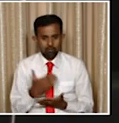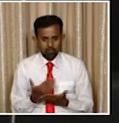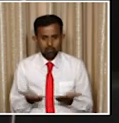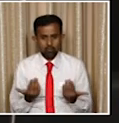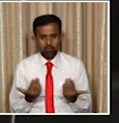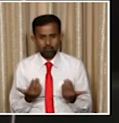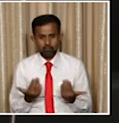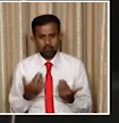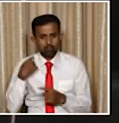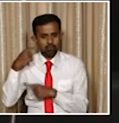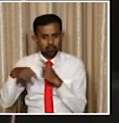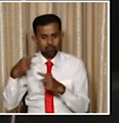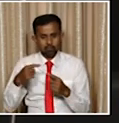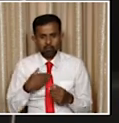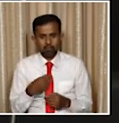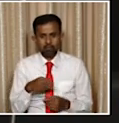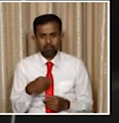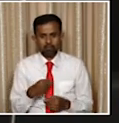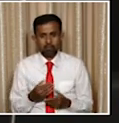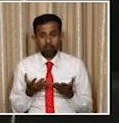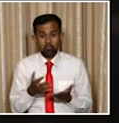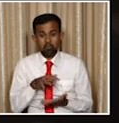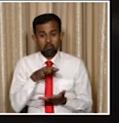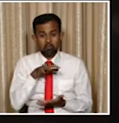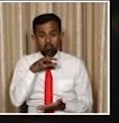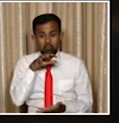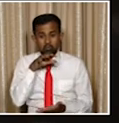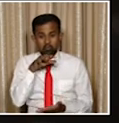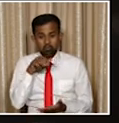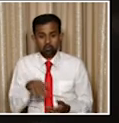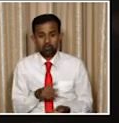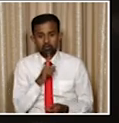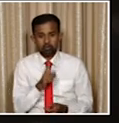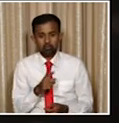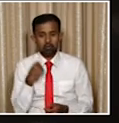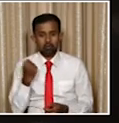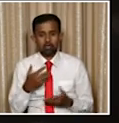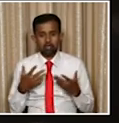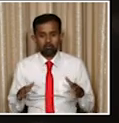மாறிக்கொண்டிருக்கிறார்கள். சந்தர்ப்பத்துக்கு நன்றி கூறி விடைபெறுகிறேன். நன்றி. மீலங்கர் சஞ்சீவ்.